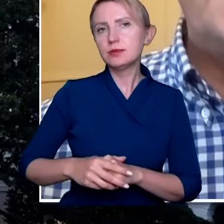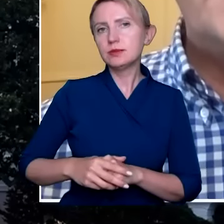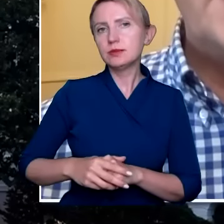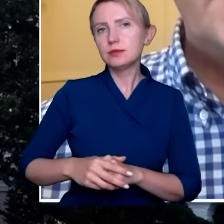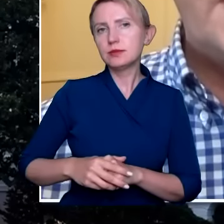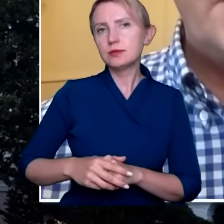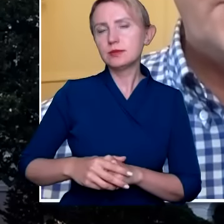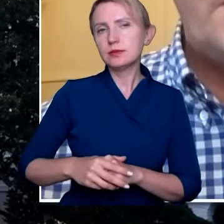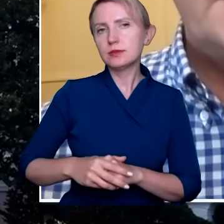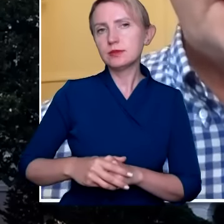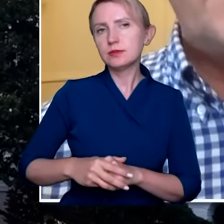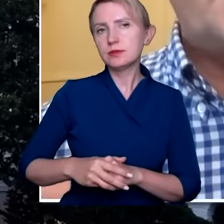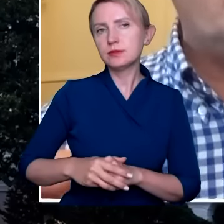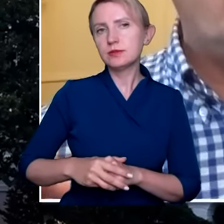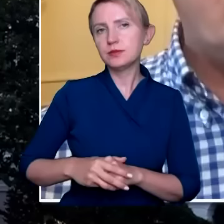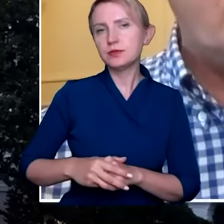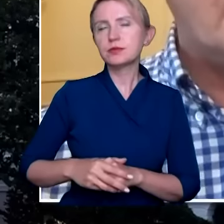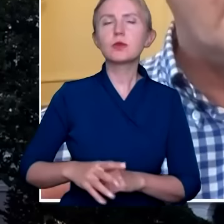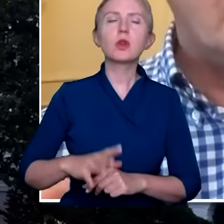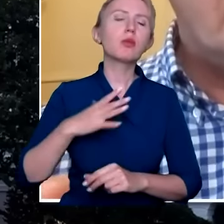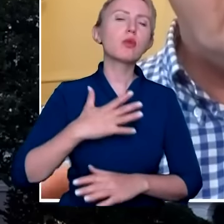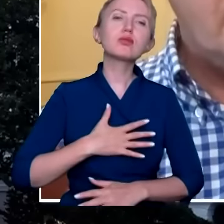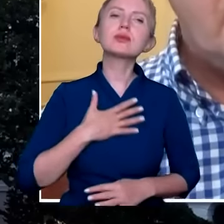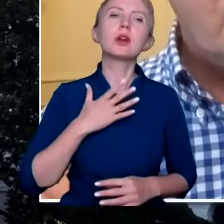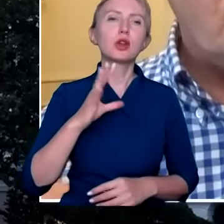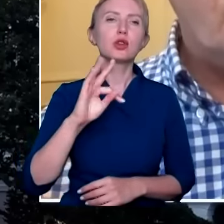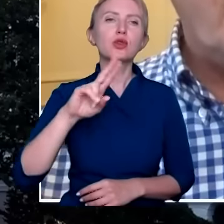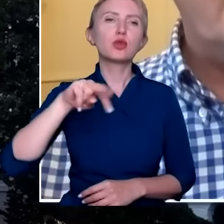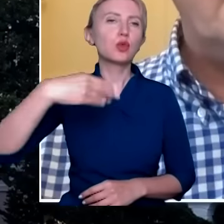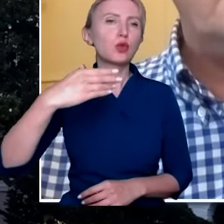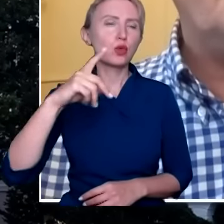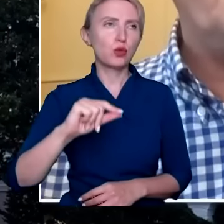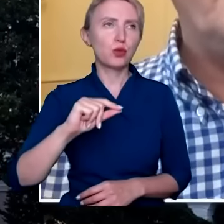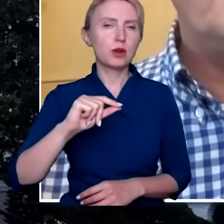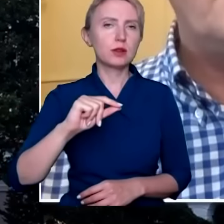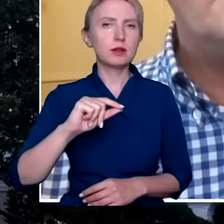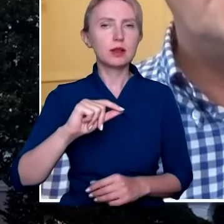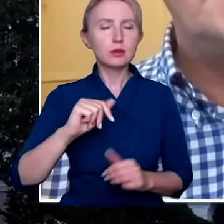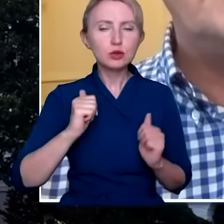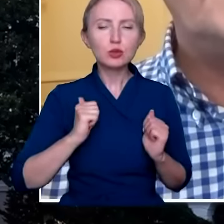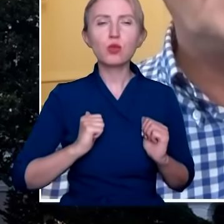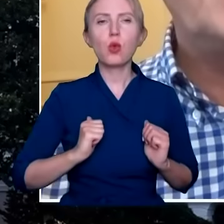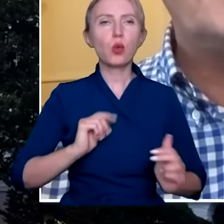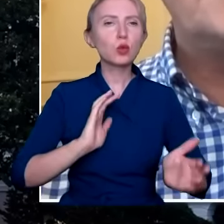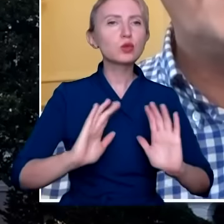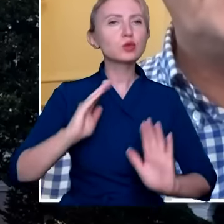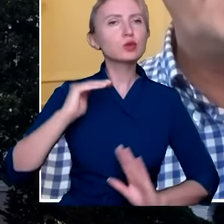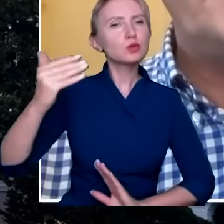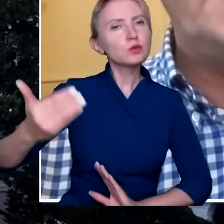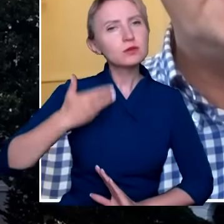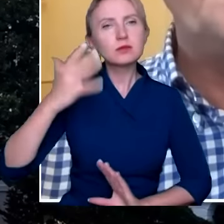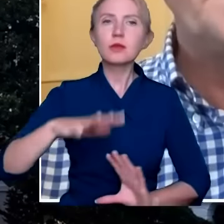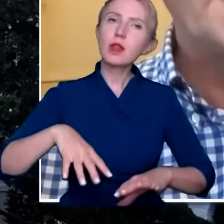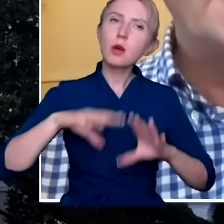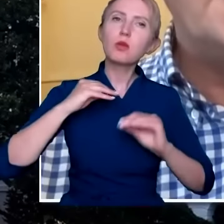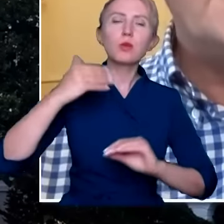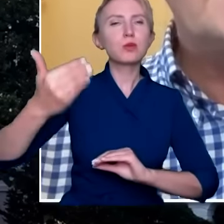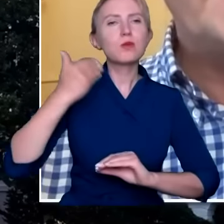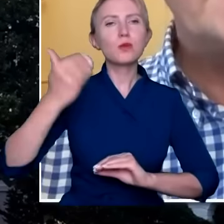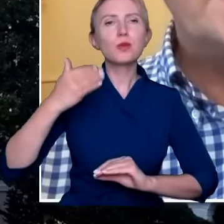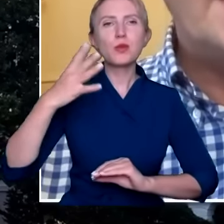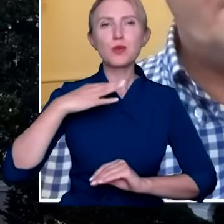niezwykle podniosłe, niezwykle wzruszające. Trump w sposób bardzo taki stonowany opowiedział na początku swojego przemówienia